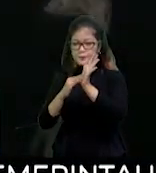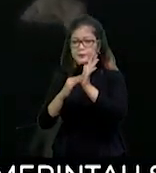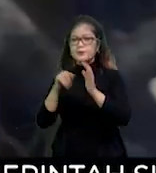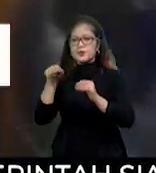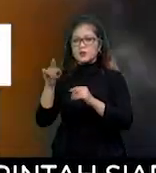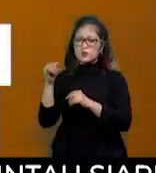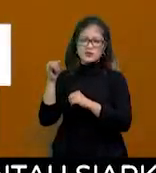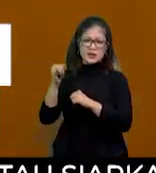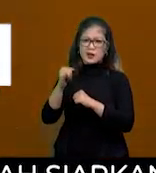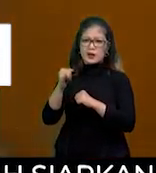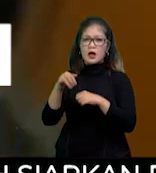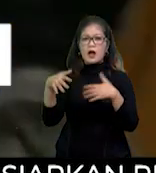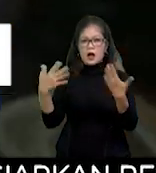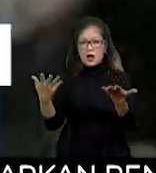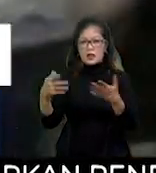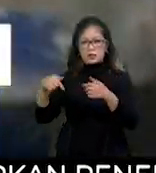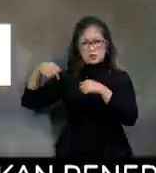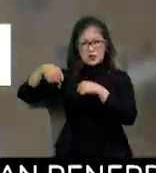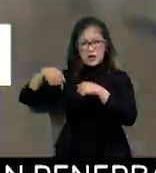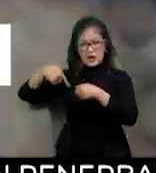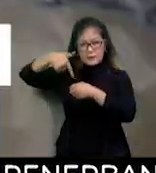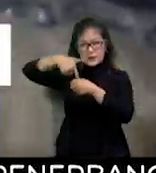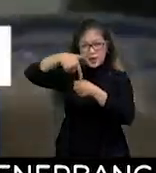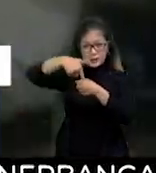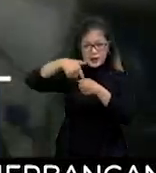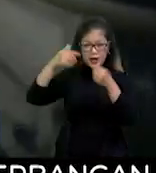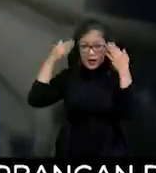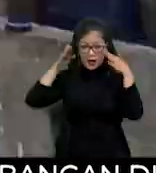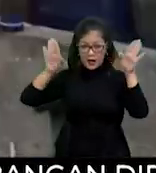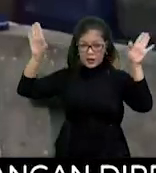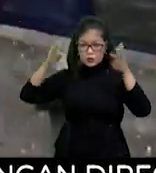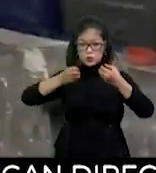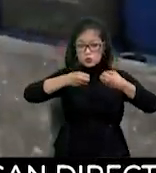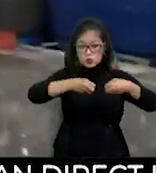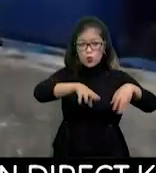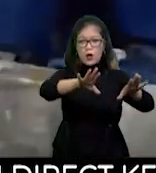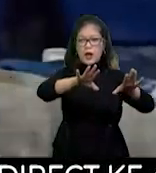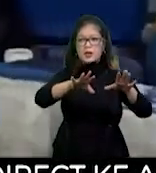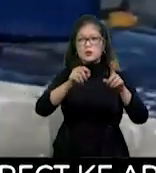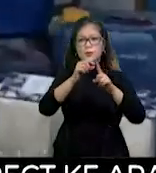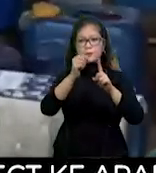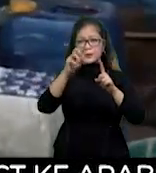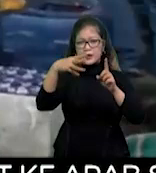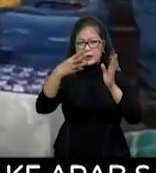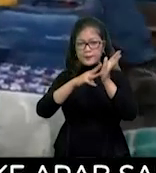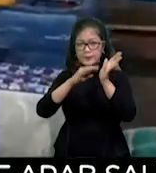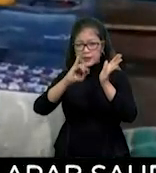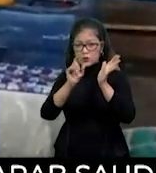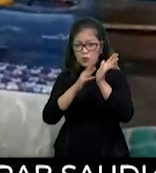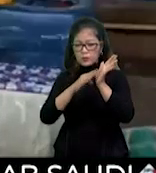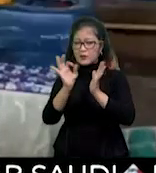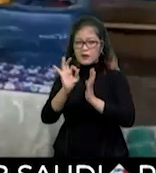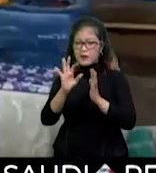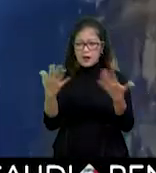Saat ini Pertamina sudah tidak lagi mengedarkan BBM premium di Kota Waringin Timur. Kondisi ini dimanfaatkan tersangka dengan menjalankan praktik